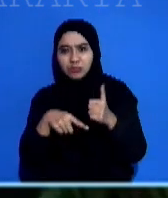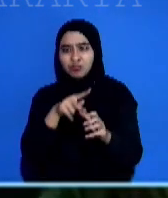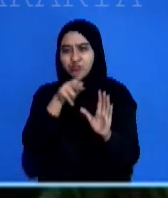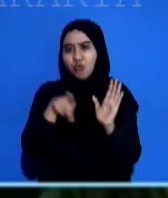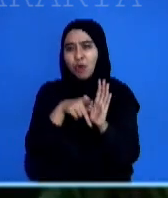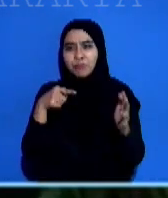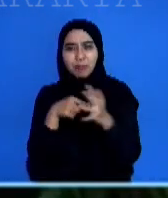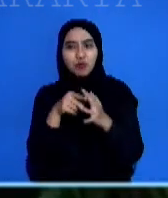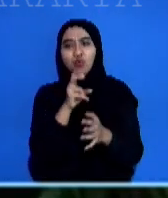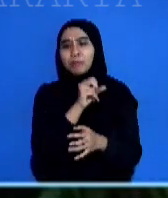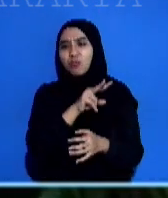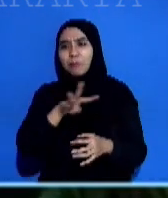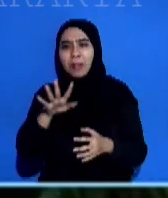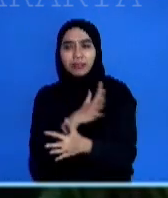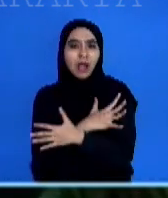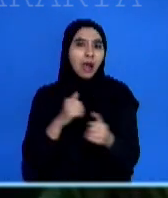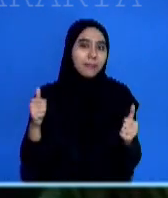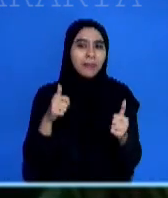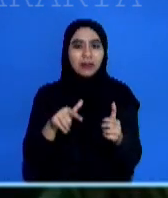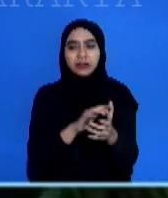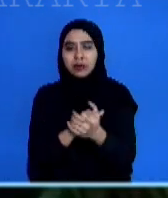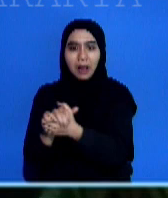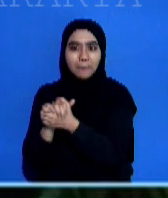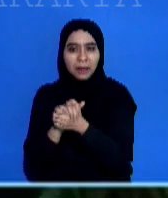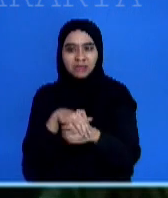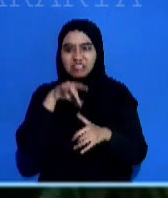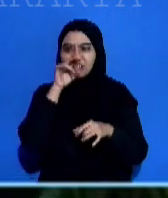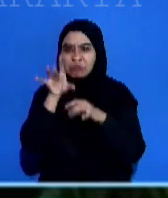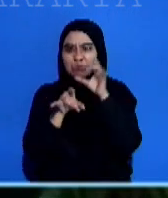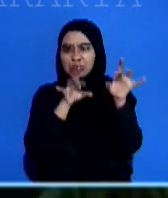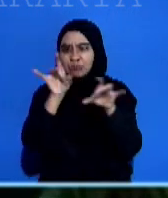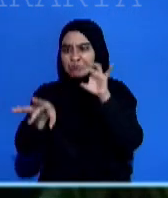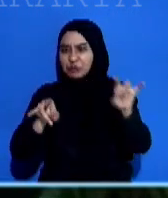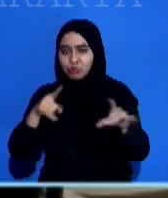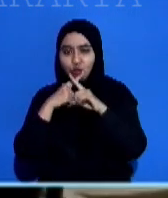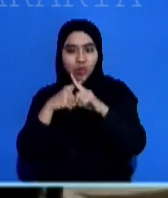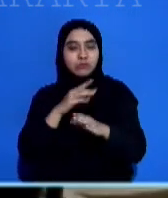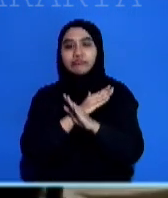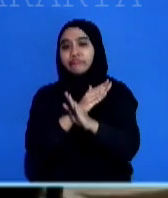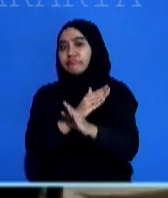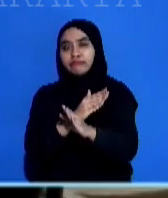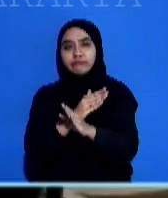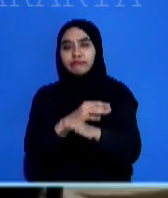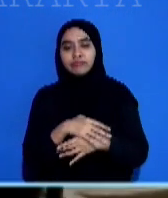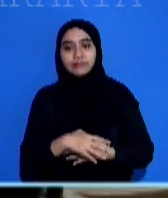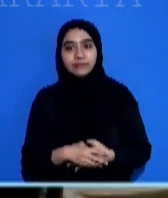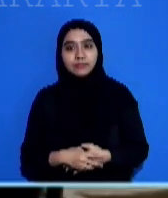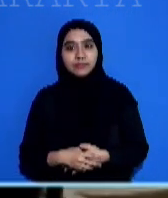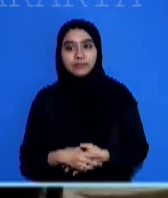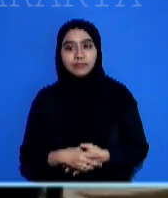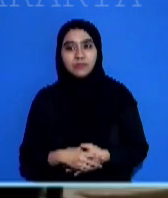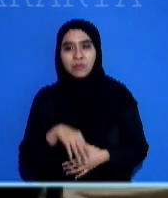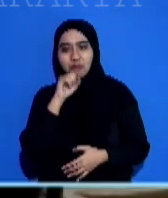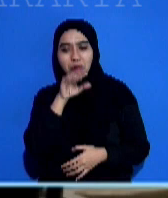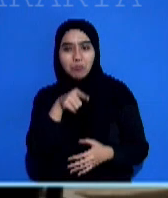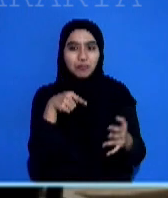damaiama menangal beritu dan ujaran kebencian yang dapat mengganggu jalannya Pemilu 2024 dengan adanya deklarasi Pemilu